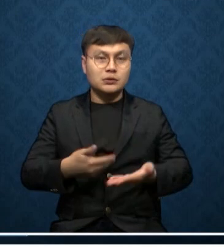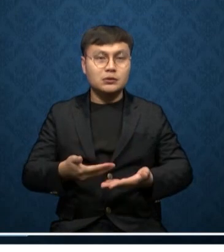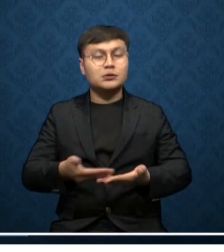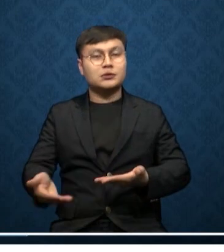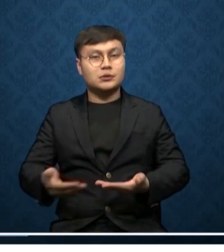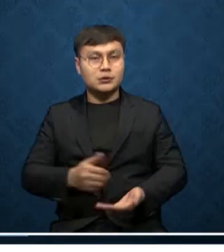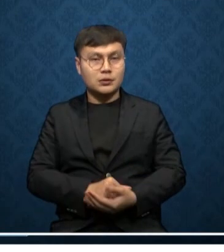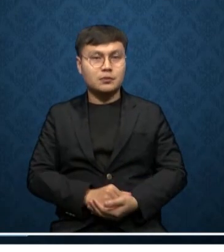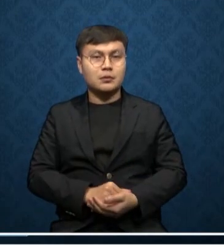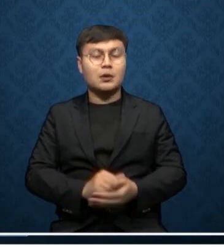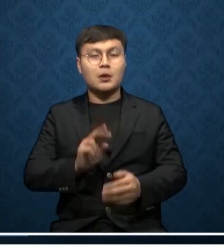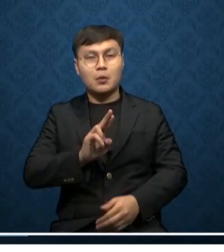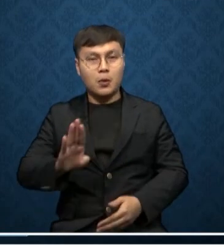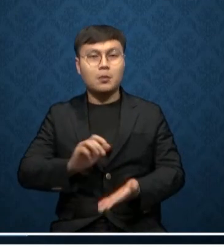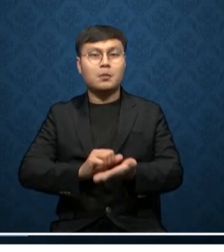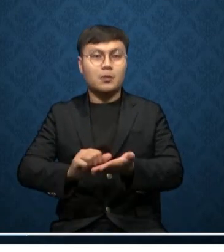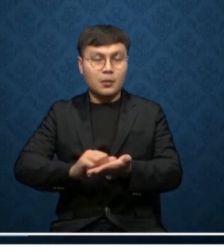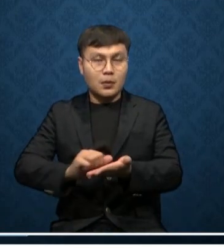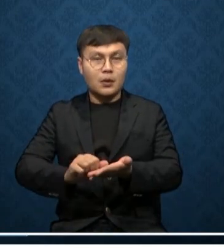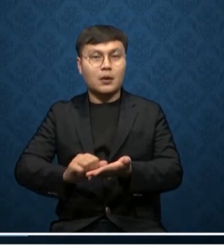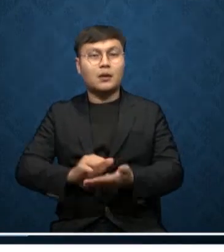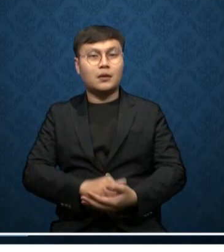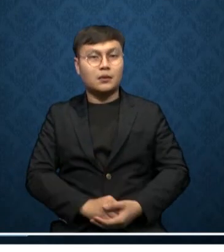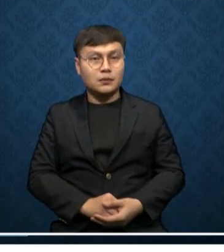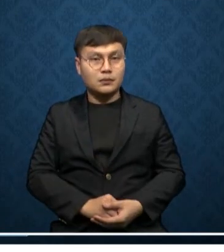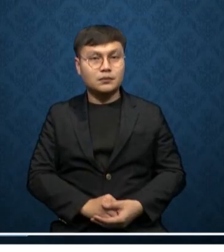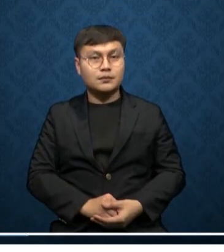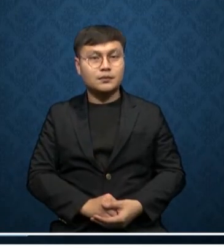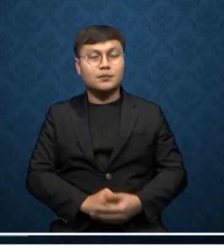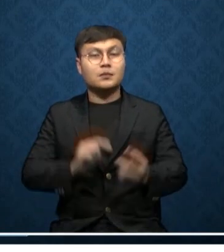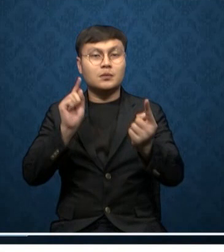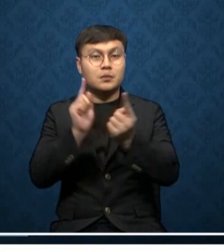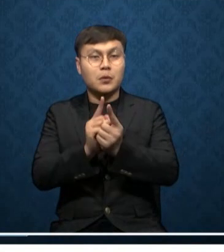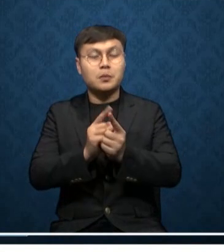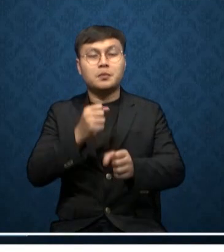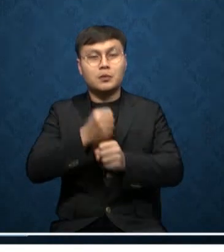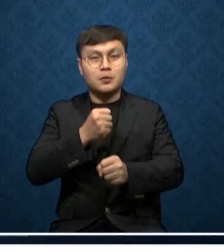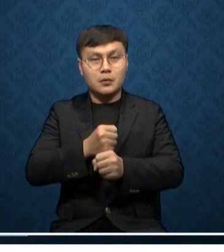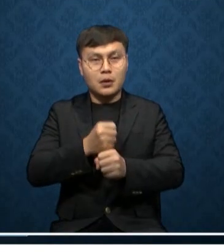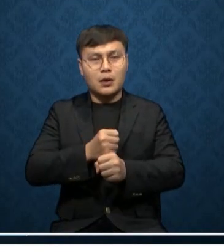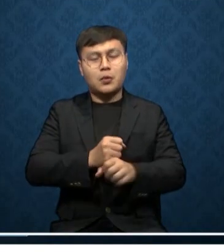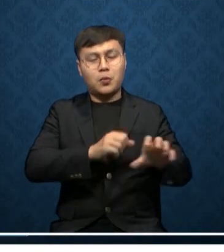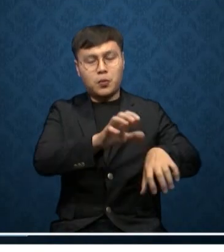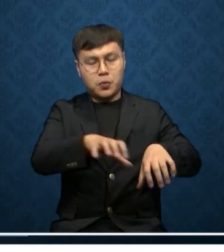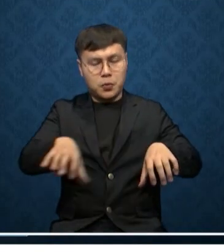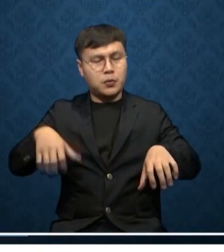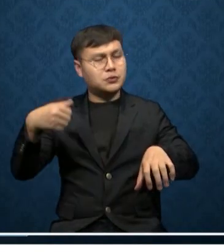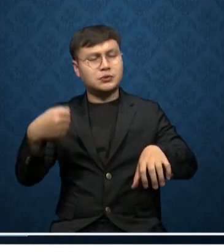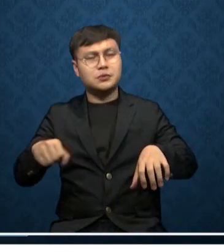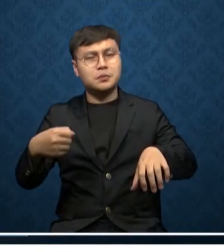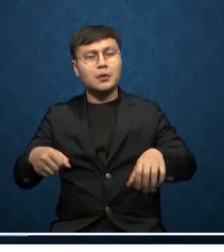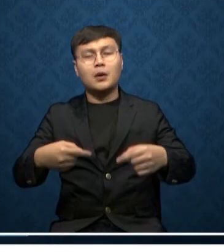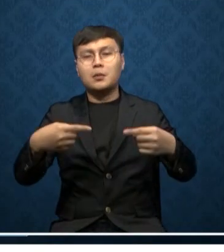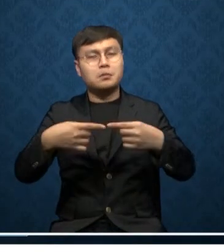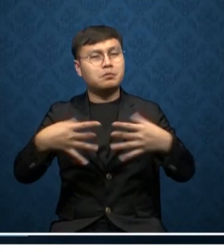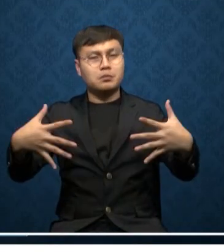การแก้ไขมีการจัดระบบองค์ความรู้และพลลำทุกหน่วยงานเนี่ยเราพบว่าการดำเนินการที่มีมากกว่า 10หน่วยงานเนี่ยไม่สอดคล้องต้องกันที่